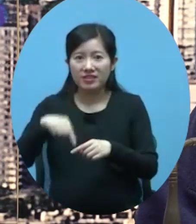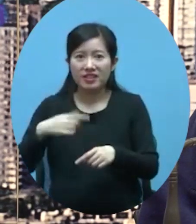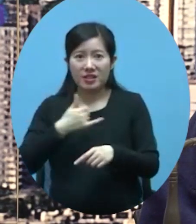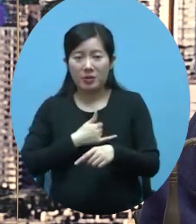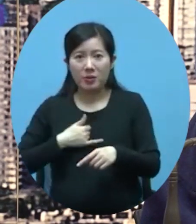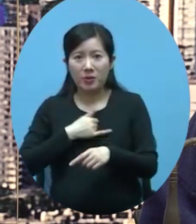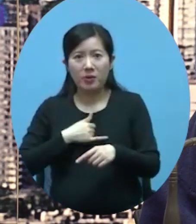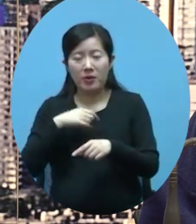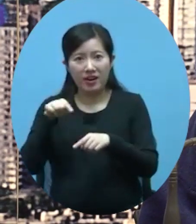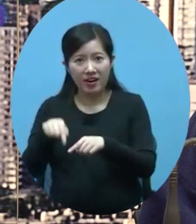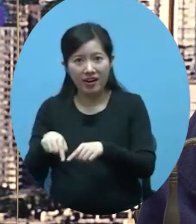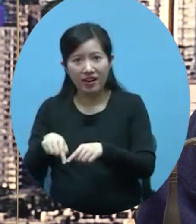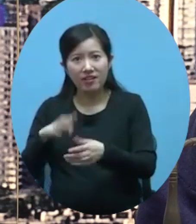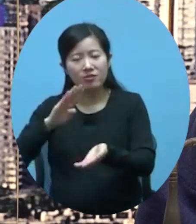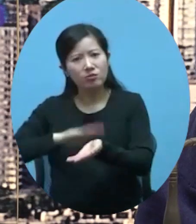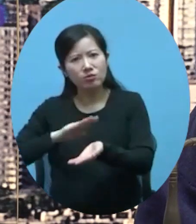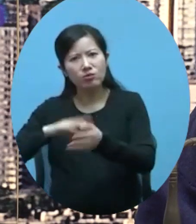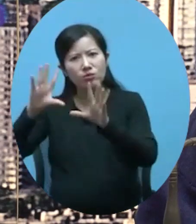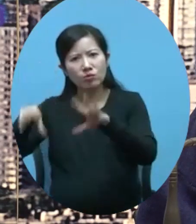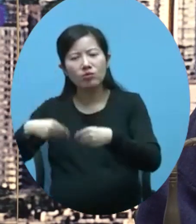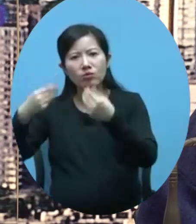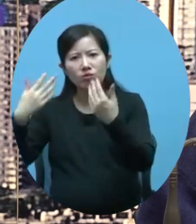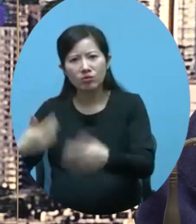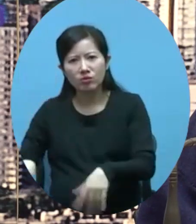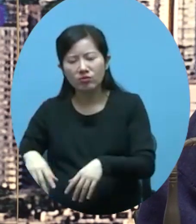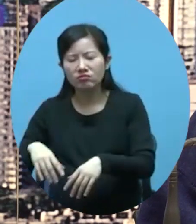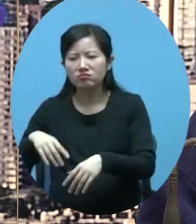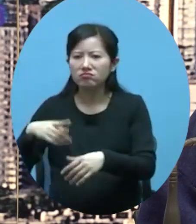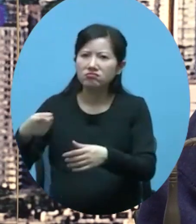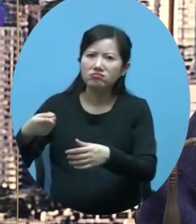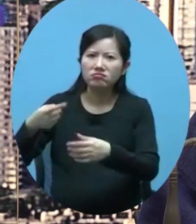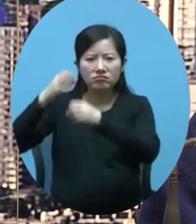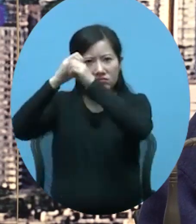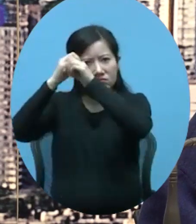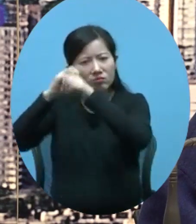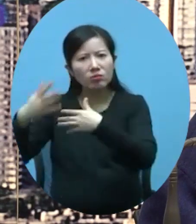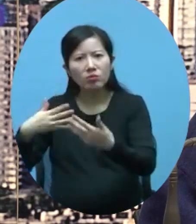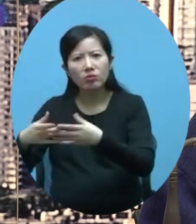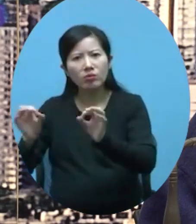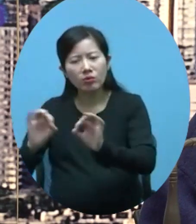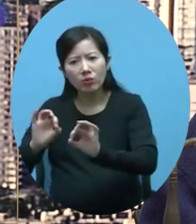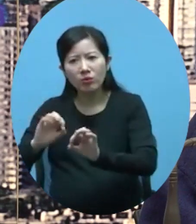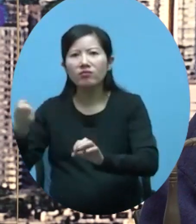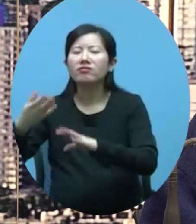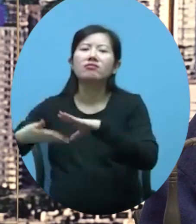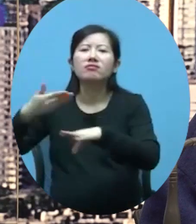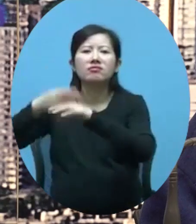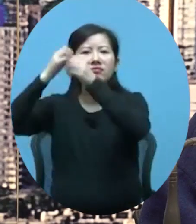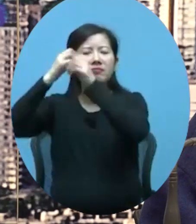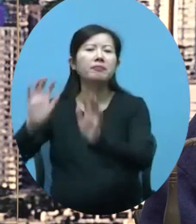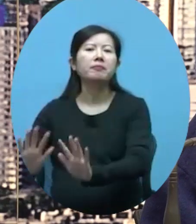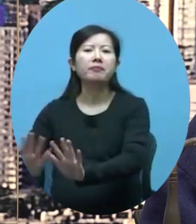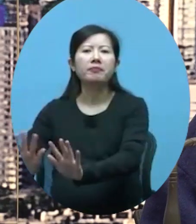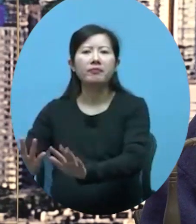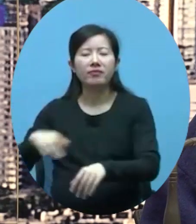疑個案而他的病病康復了他驗到陰性那當然就不需要再驗多次了但是如果他是